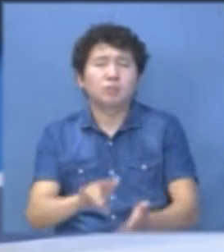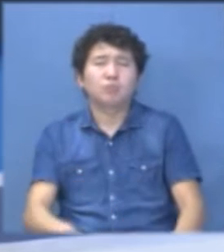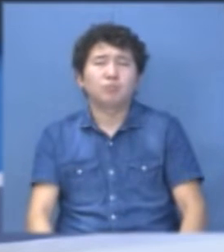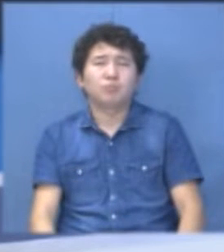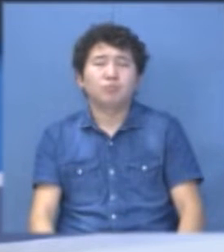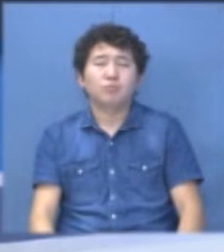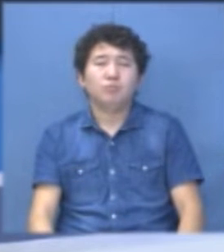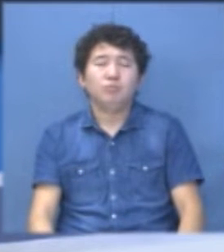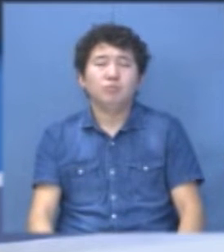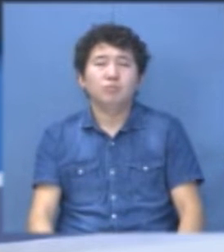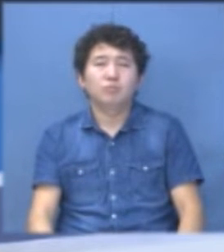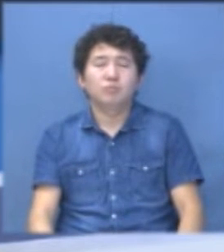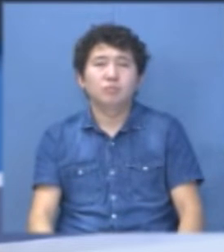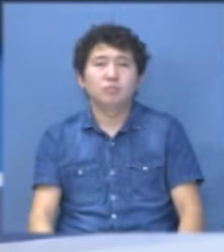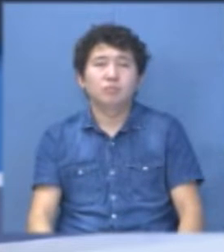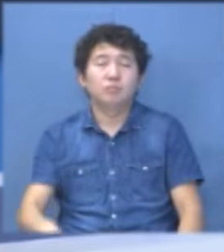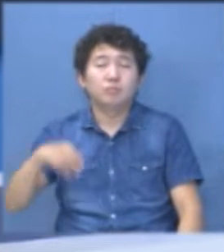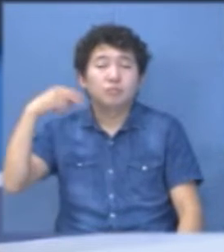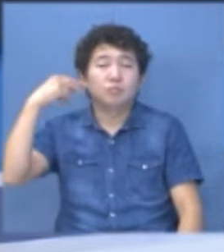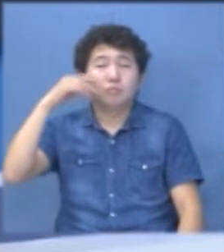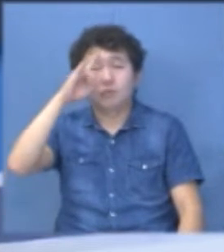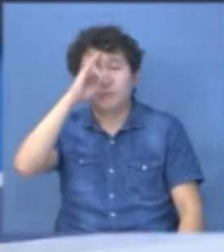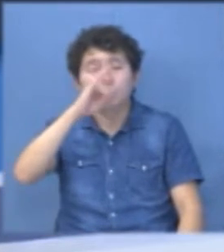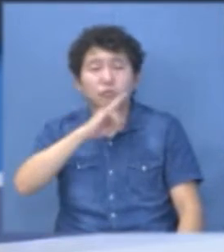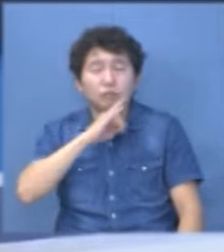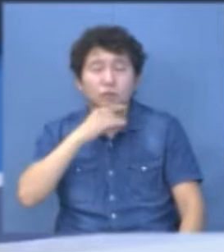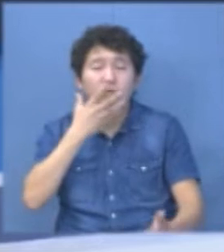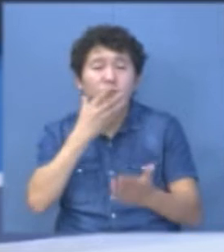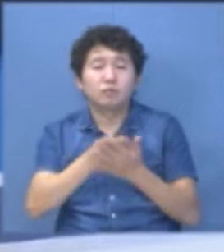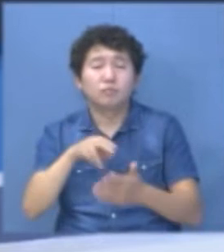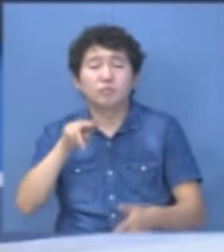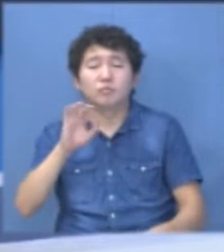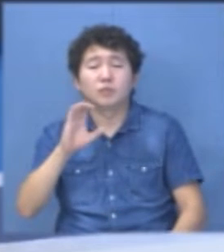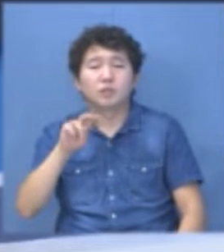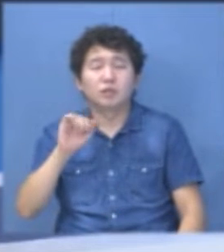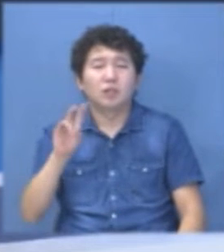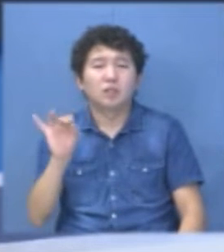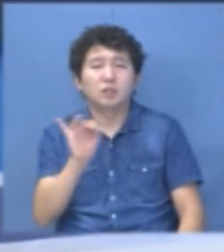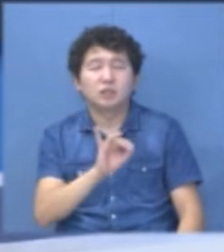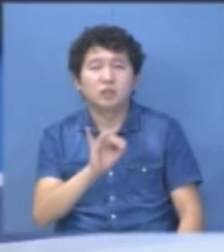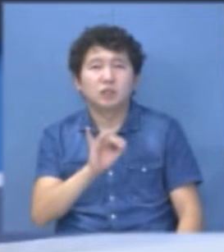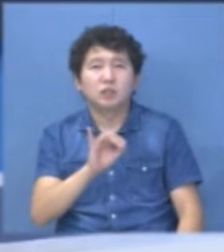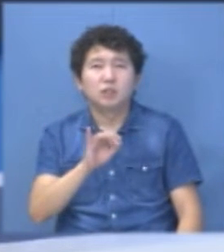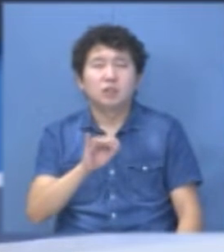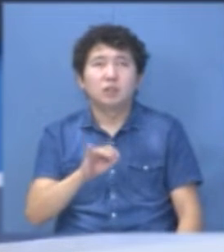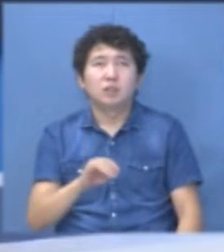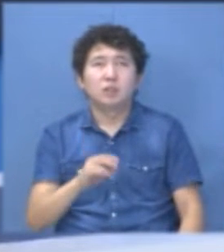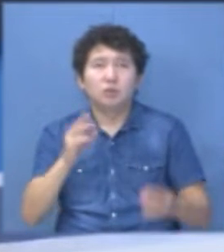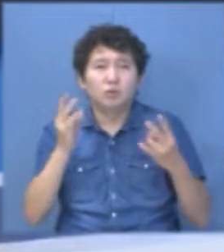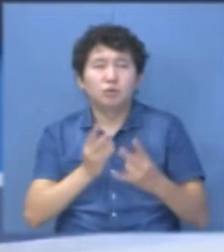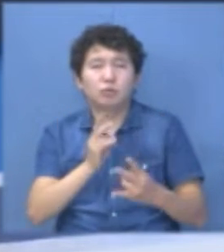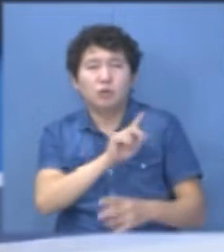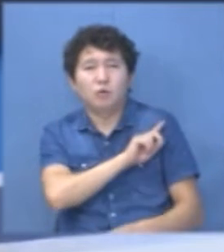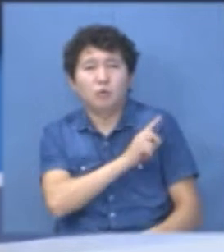В своем обращении к народу Казахстана президент Касым-Жомарт Токаев акцентировал внимание на необходимости сконцентрировать усилия на